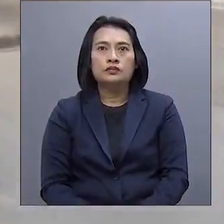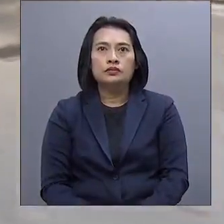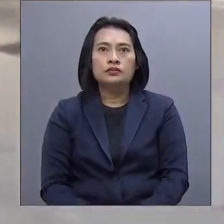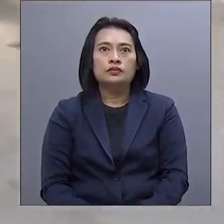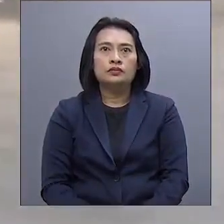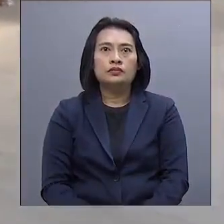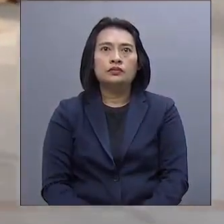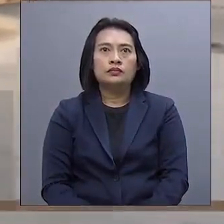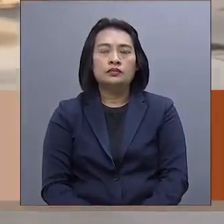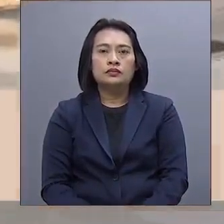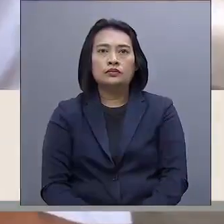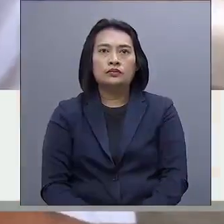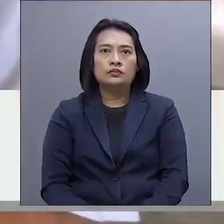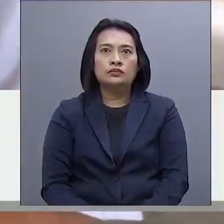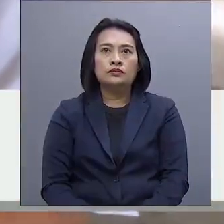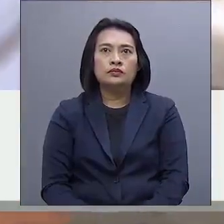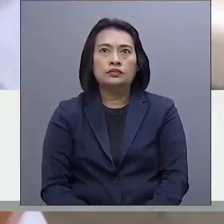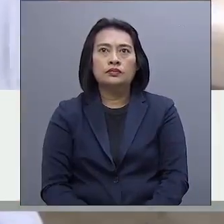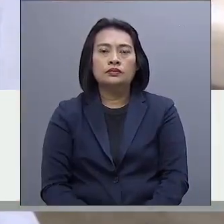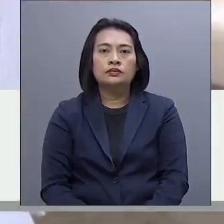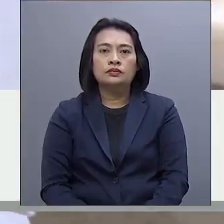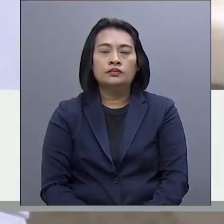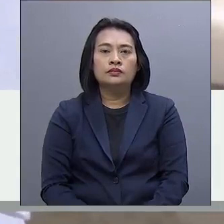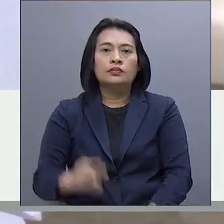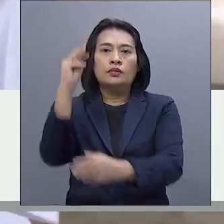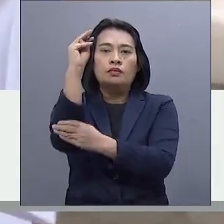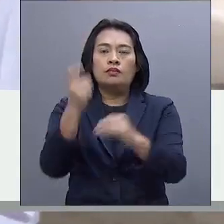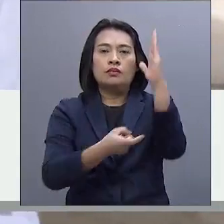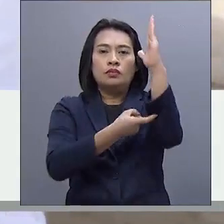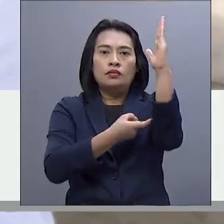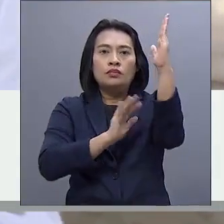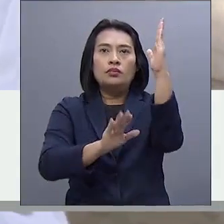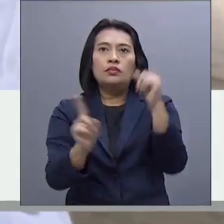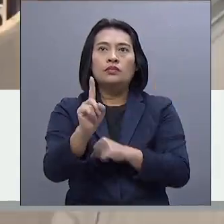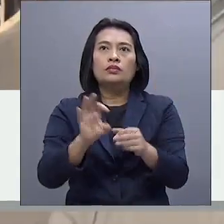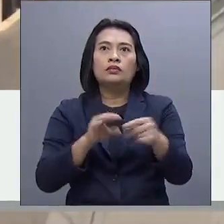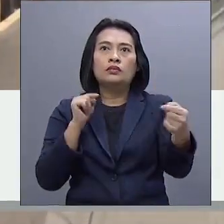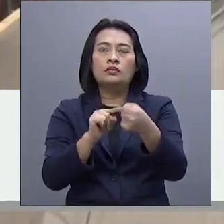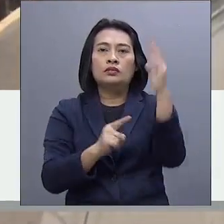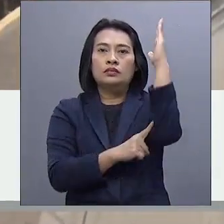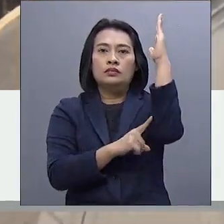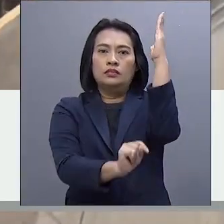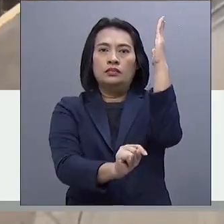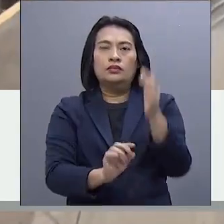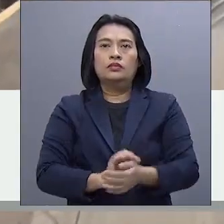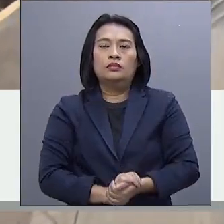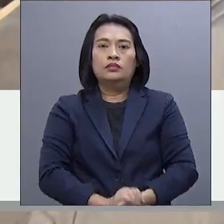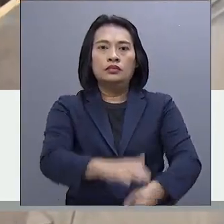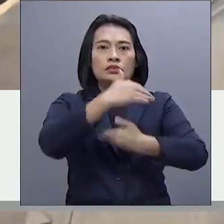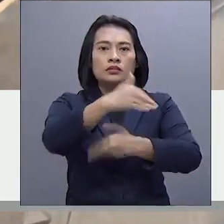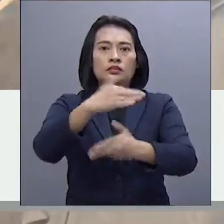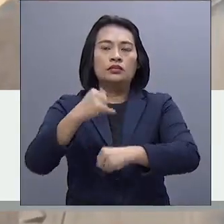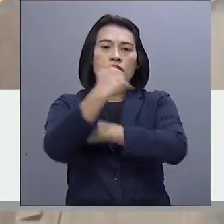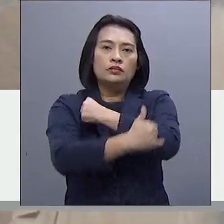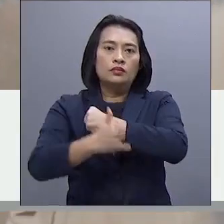นายเสน่ห์ทองศักดิ์ผู้ประกอบการโรงไม้แปรรูปไม้ยางพาราที่จังหวัดตรังนะคะที่นี่เนี่ยส่งออกไปยังต่างประเทศ